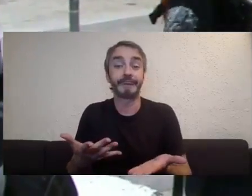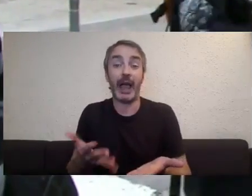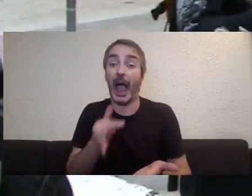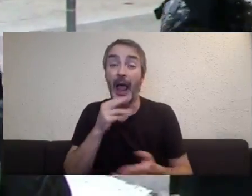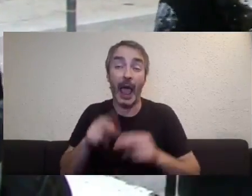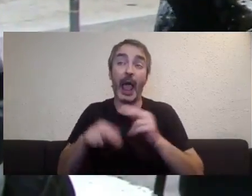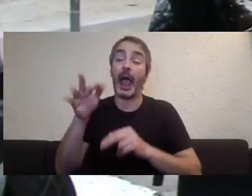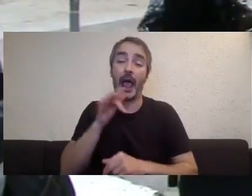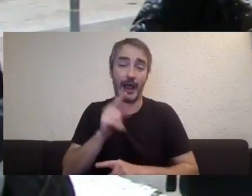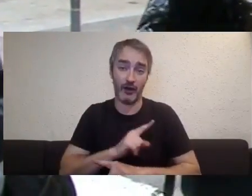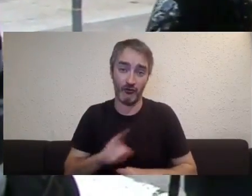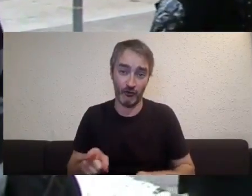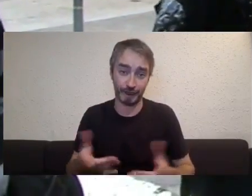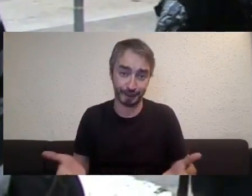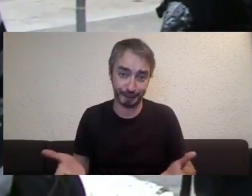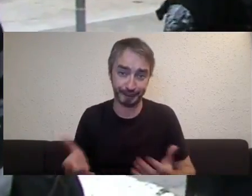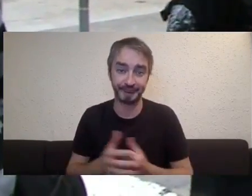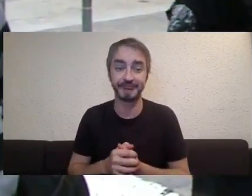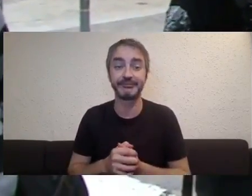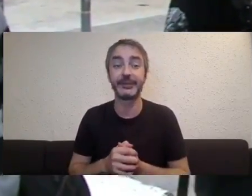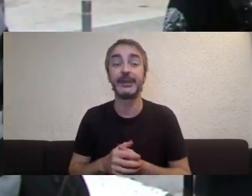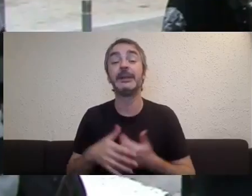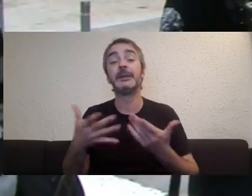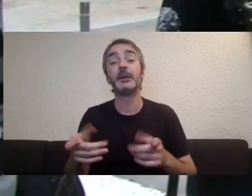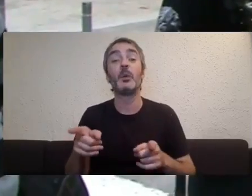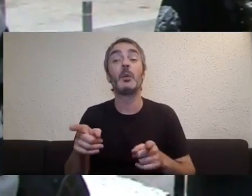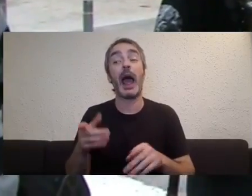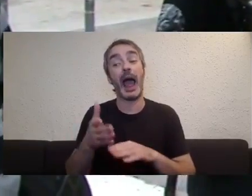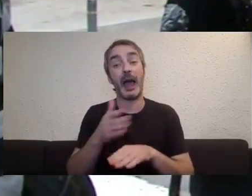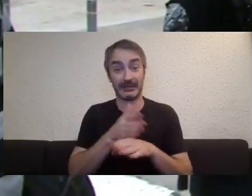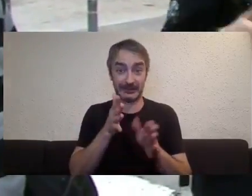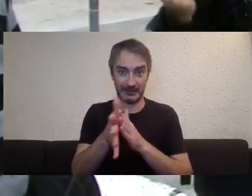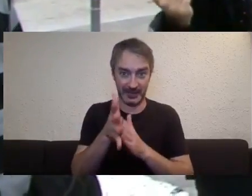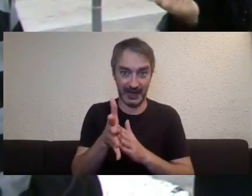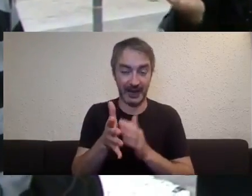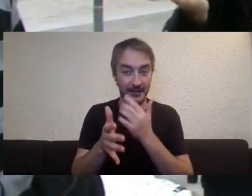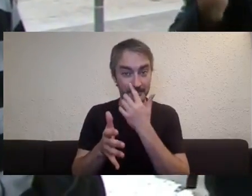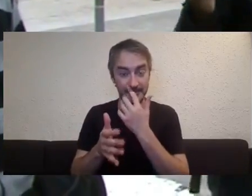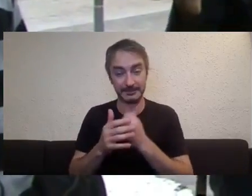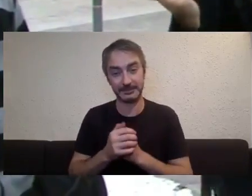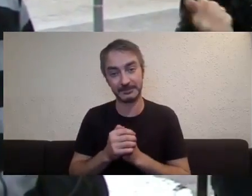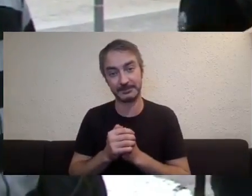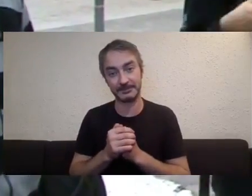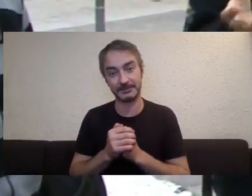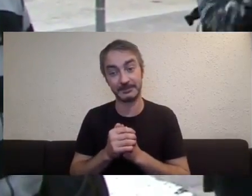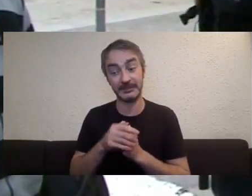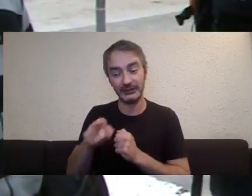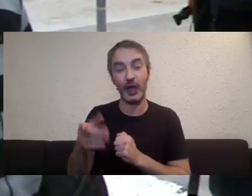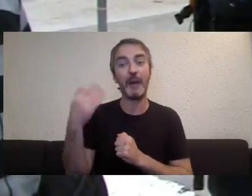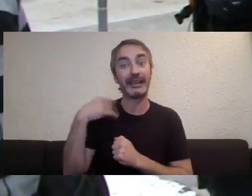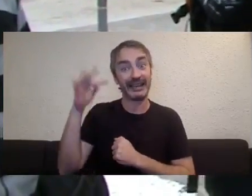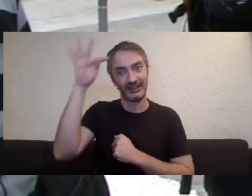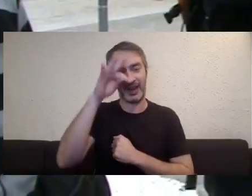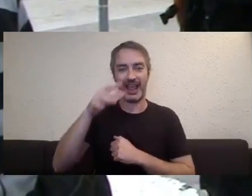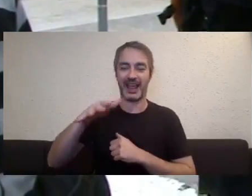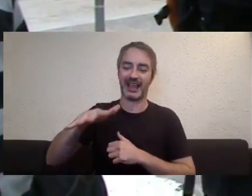i bueno, fins ara no han acabat construint. I bueno, una mica el que explicava ahir abans, que aquí en